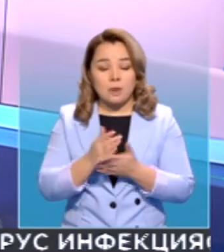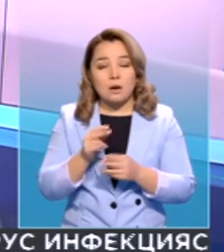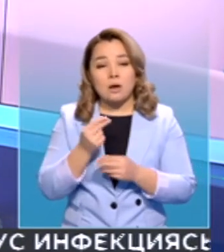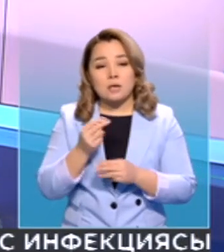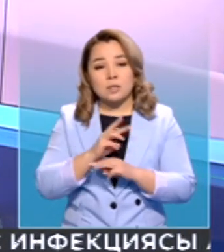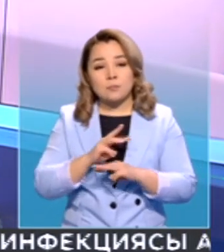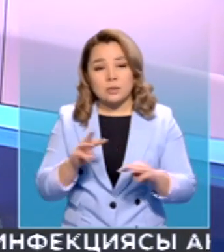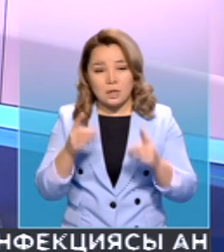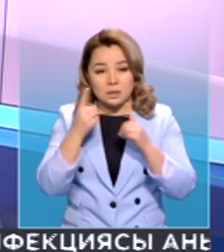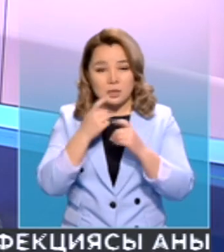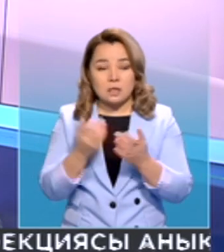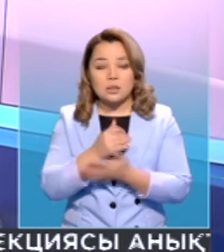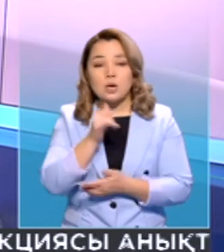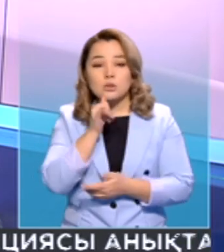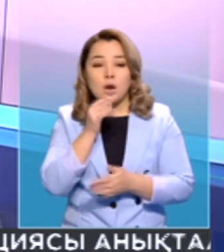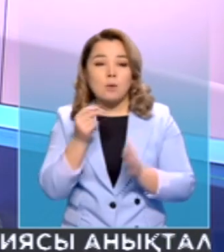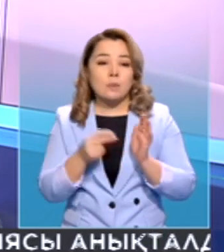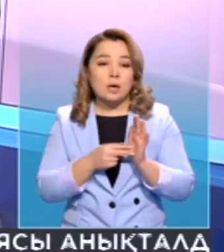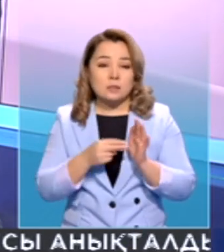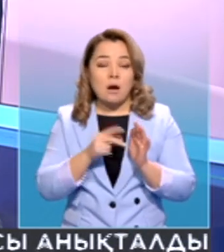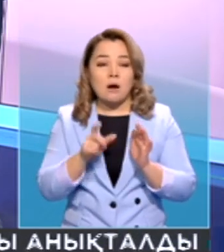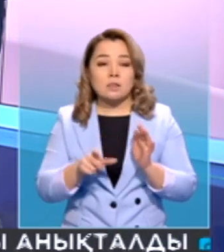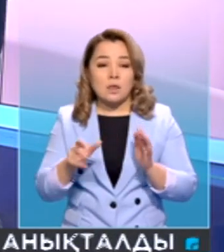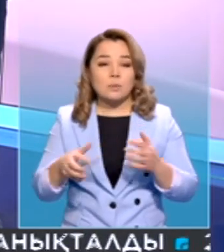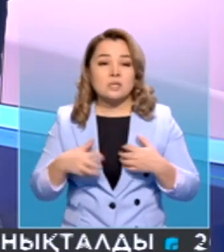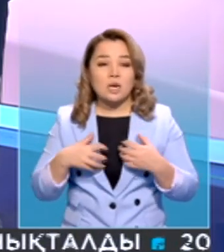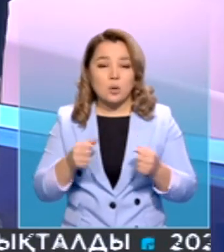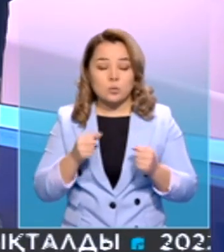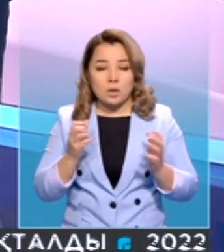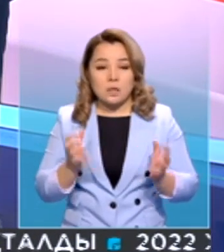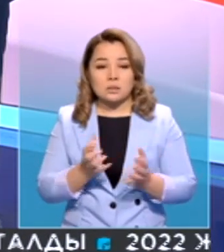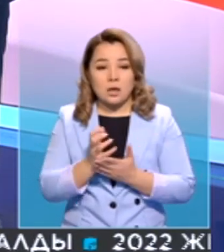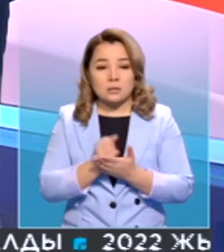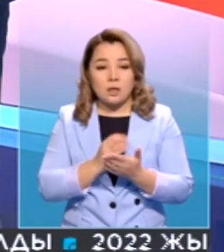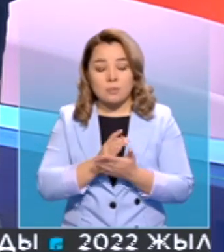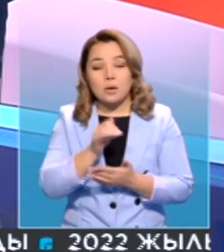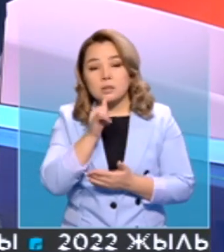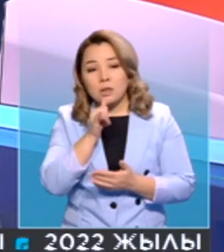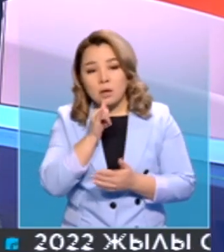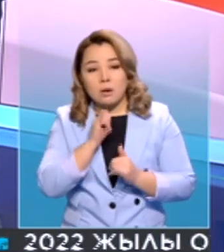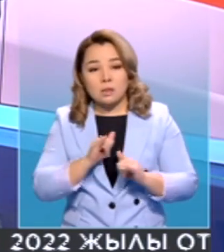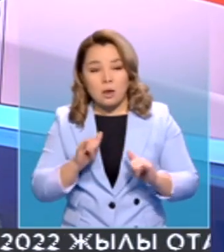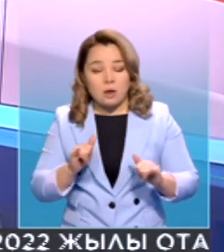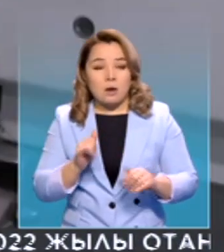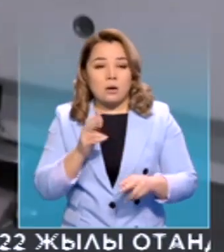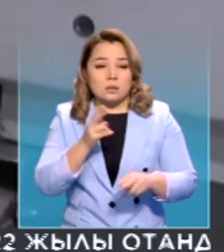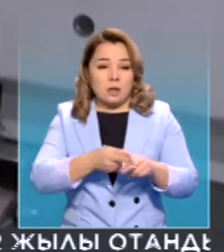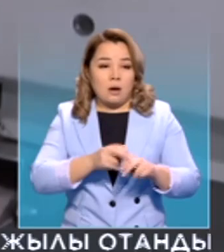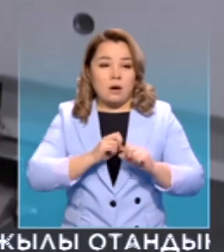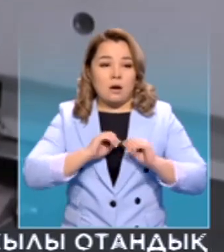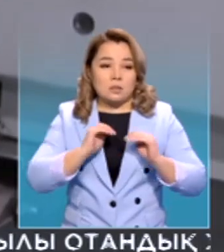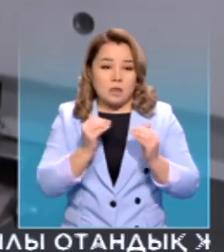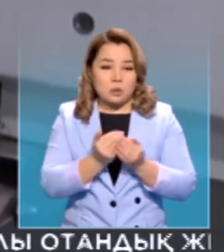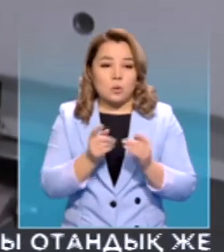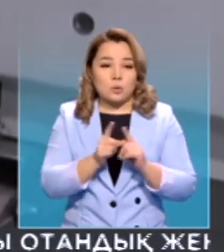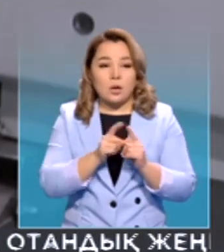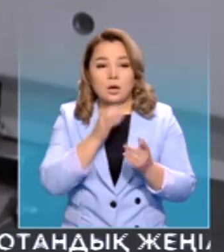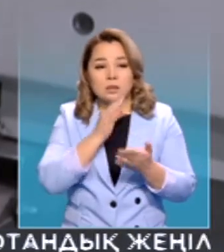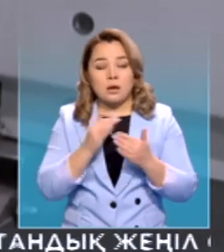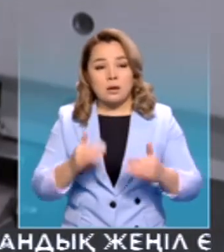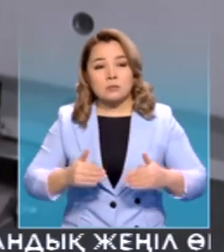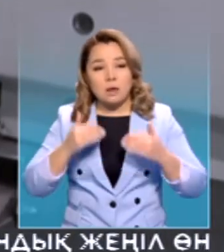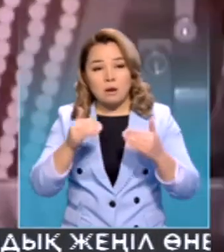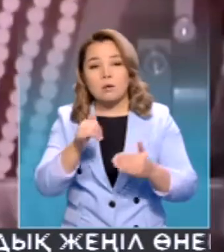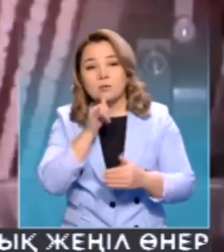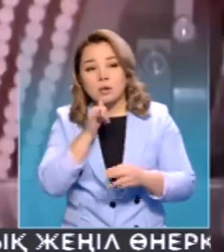министрлігінің хабарлауынша шылым бағасы азаматтардың денсаулығын сақтау және темекінің таралуын азайту мақсатында көтерілген. Оның үстіне